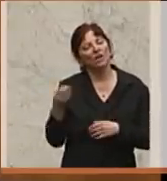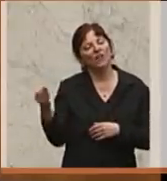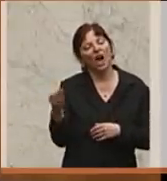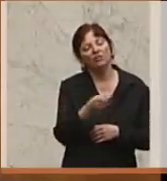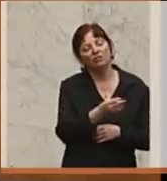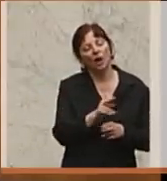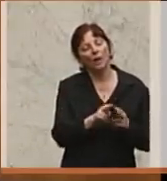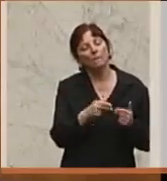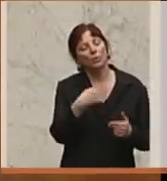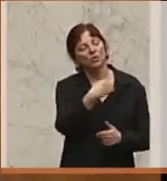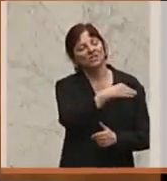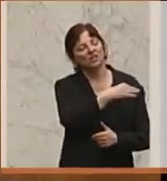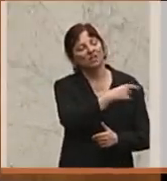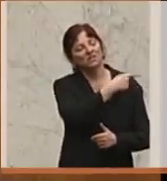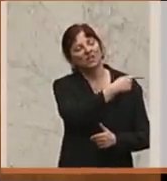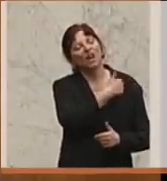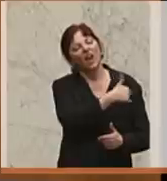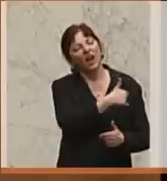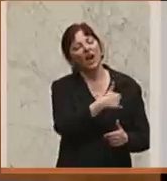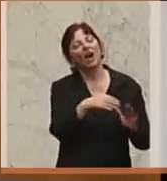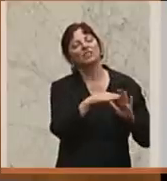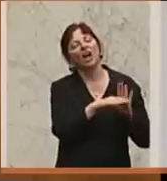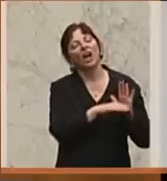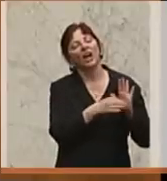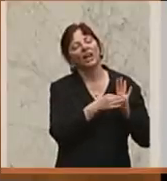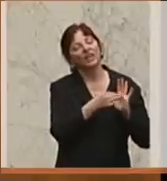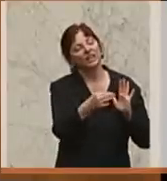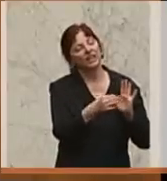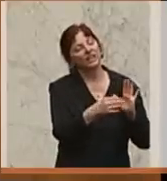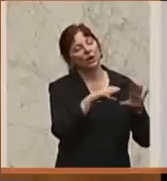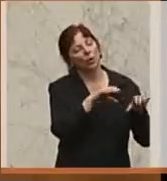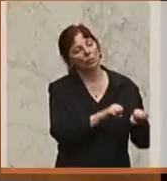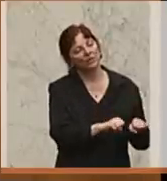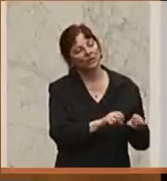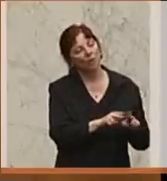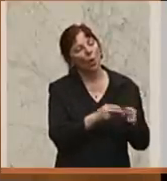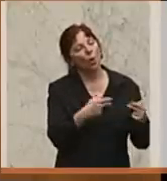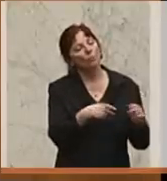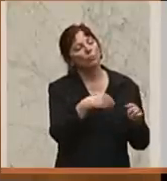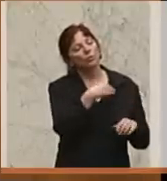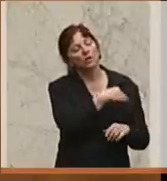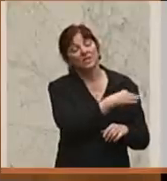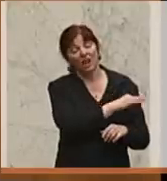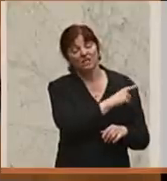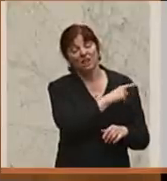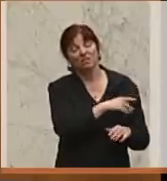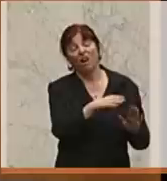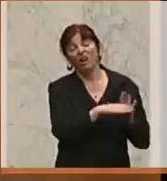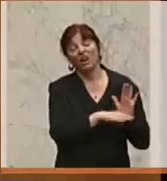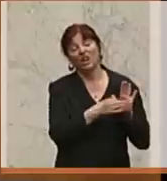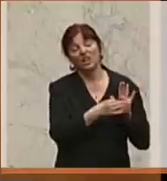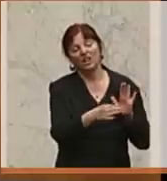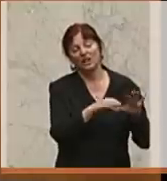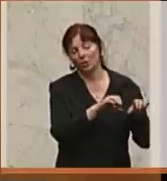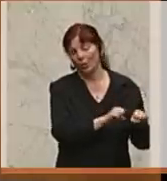gestellt, weil er die Richtlinienkompetenz hat, im Sinne der österreichischen Bundesverfassung hat der Bundeskanzler keine Richtlinienkompetenz, sondern